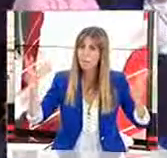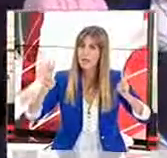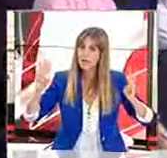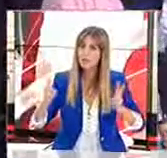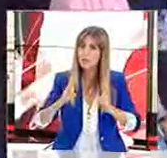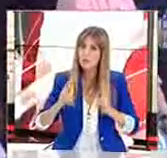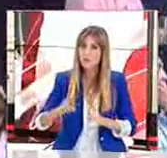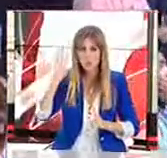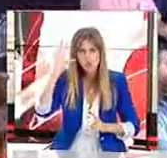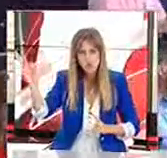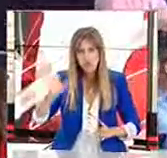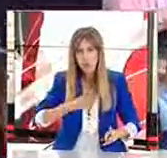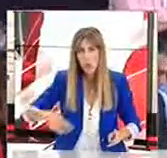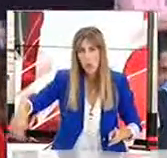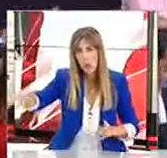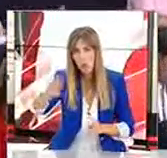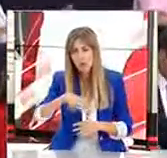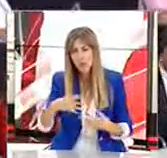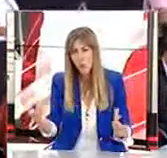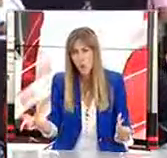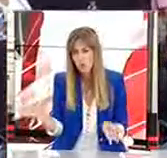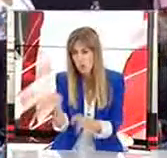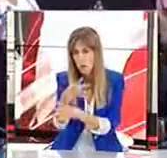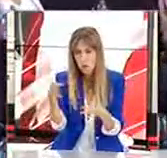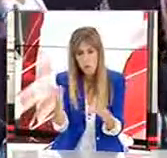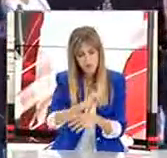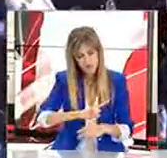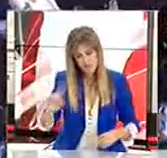αφορά τώρα την συζήτηση